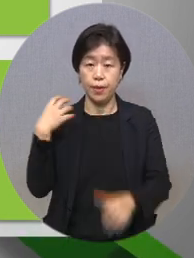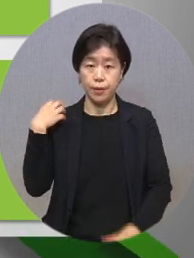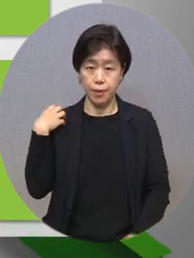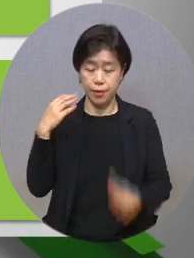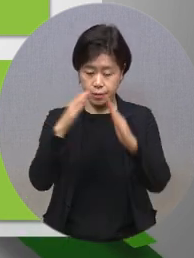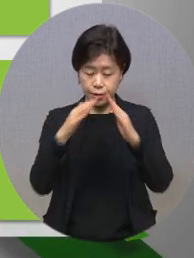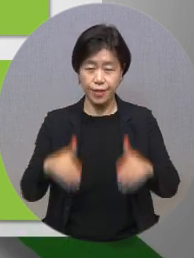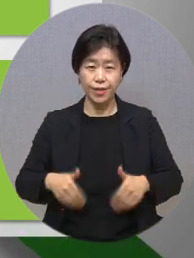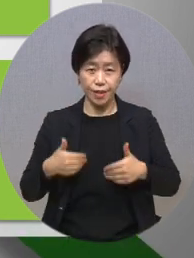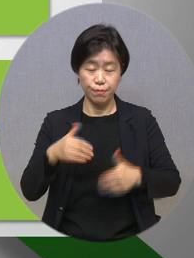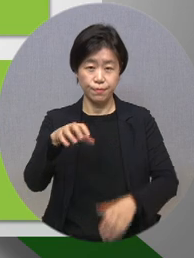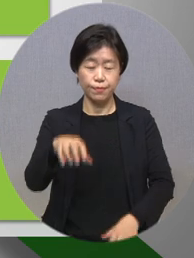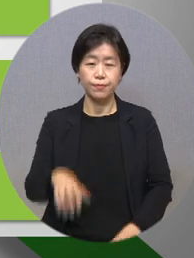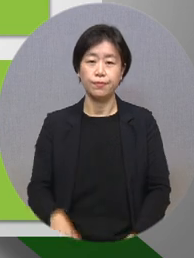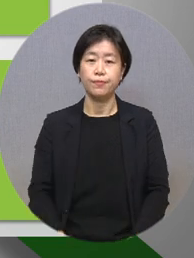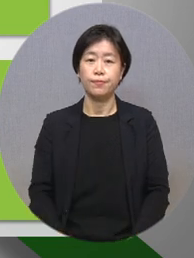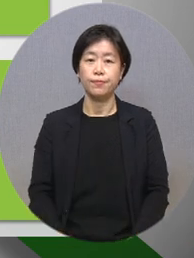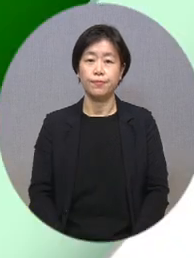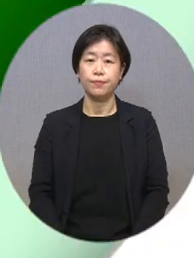전남지사입니다.